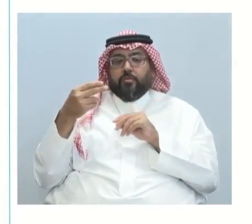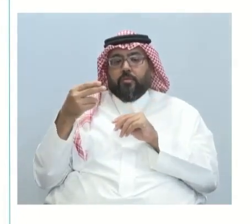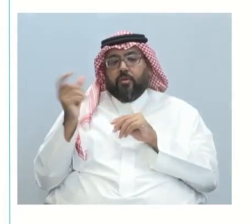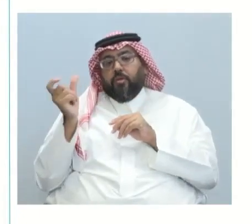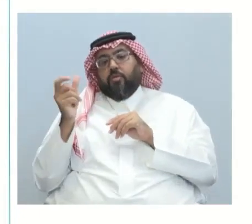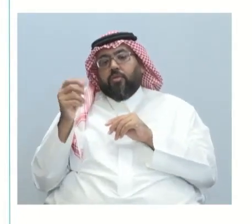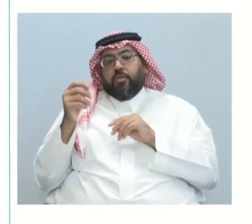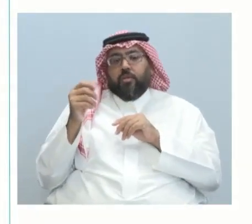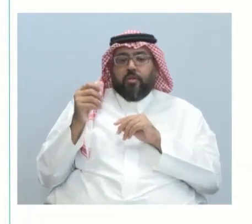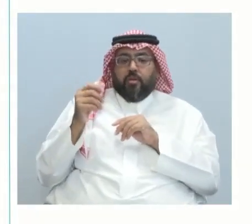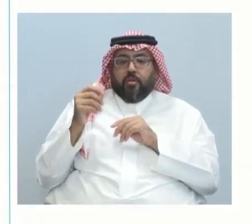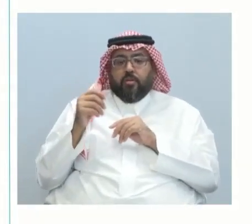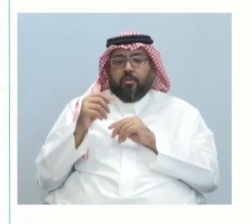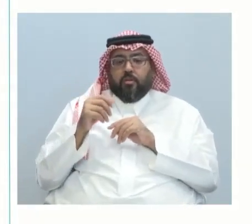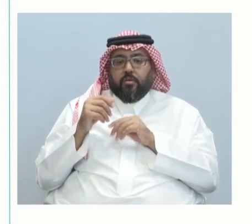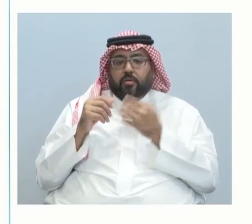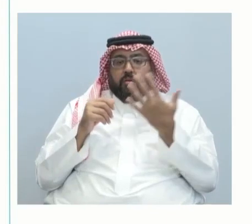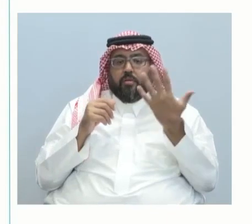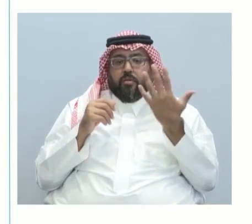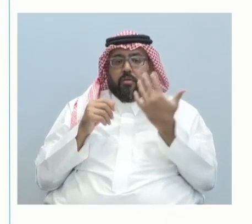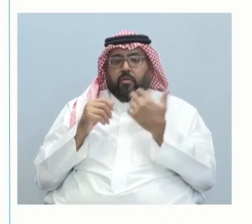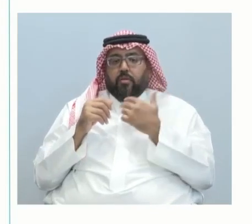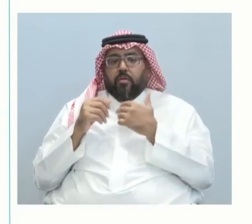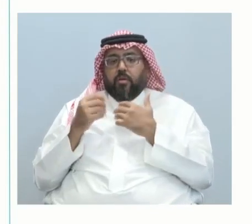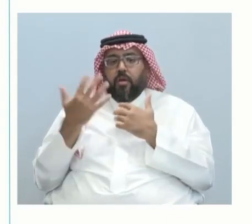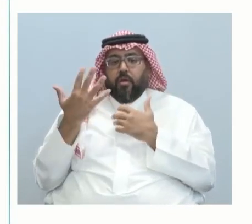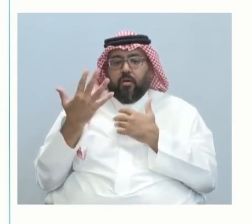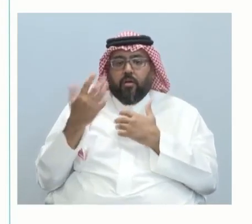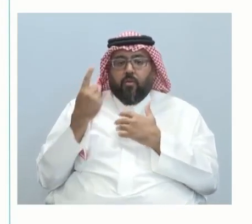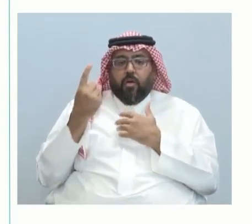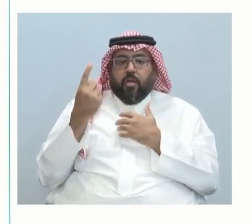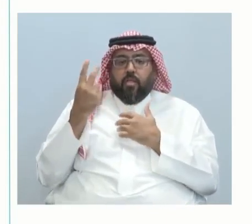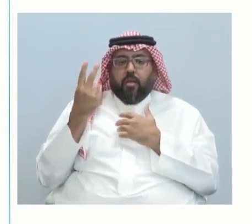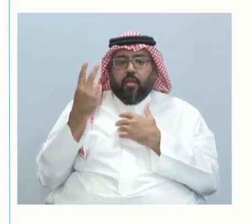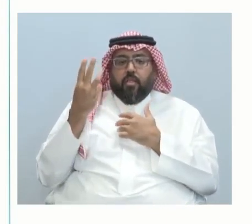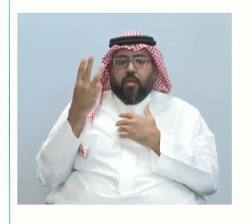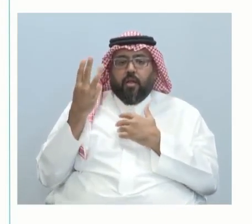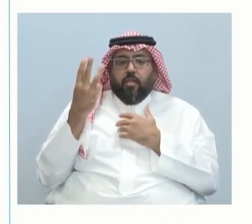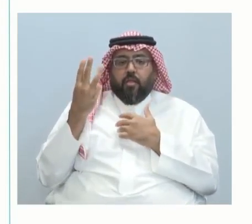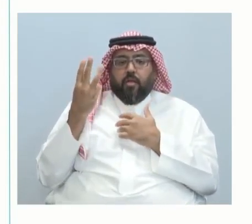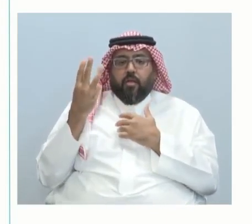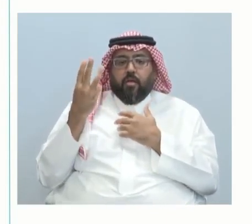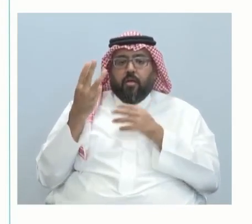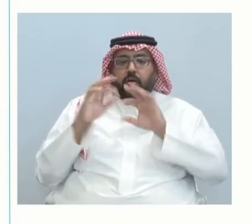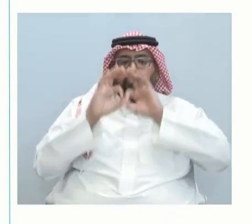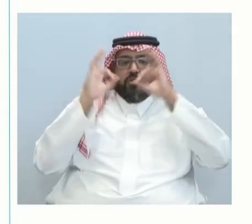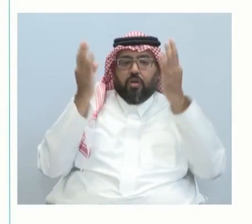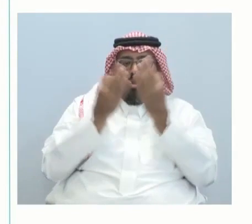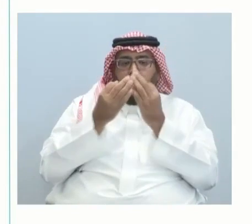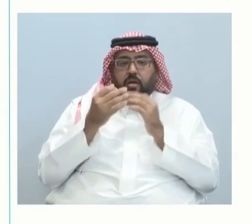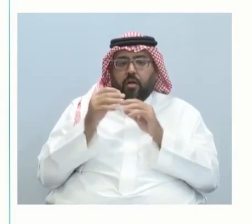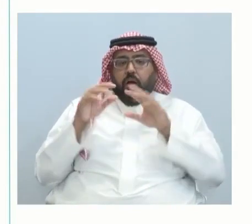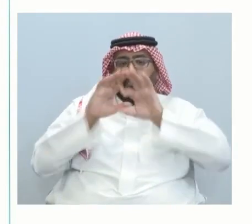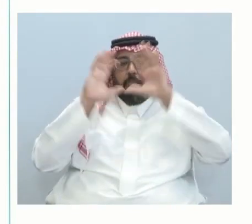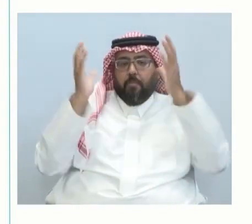الكترونات تكافؤ هذي الكترون الاول وهذا الالكترون الثاني وهذا الالكترون الثالث شاركوا على شكل